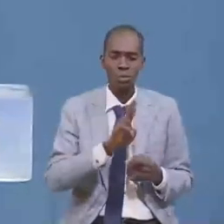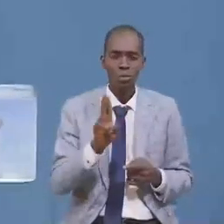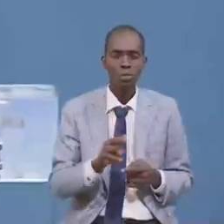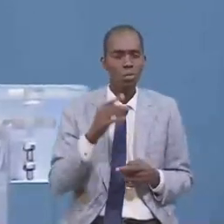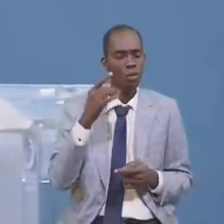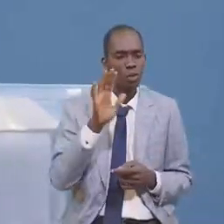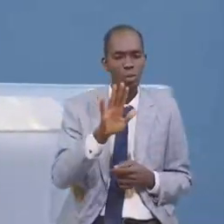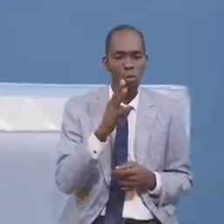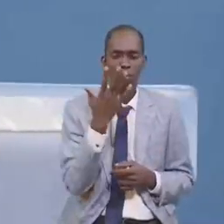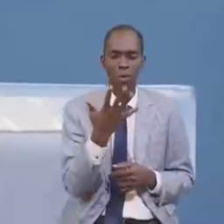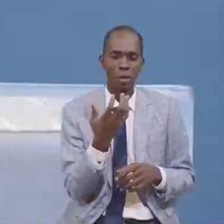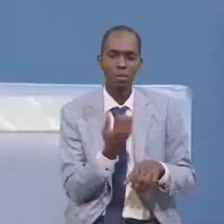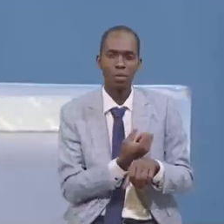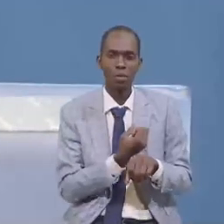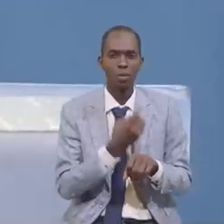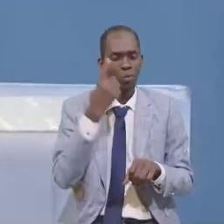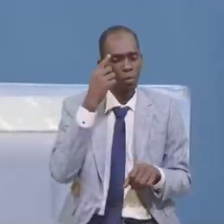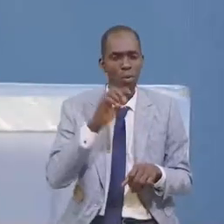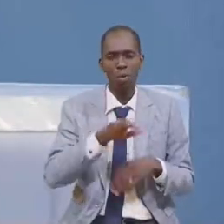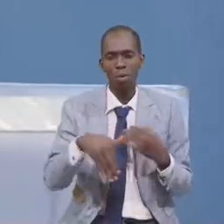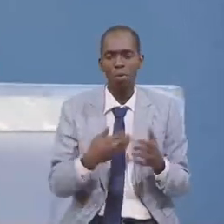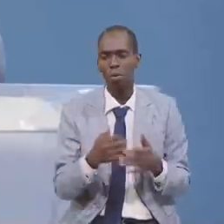vas-tu utiliser les 5 pierres comme les autres garçons?